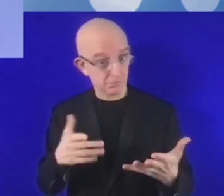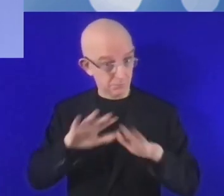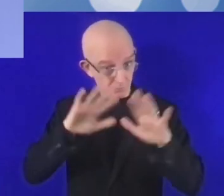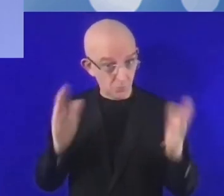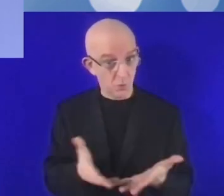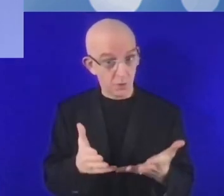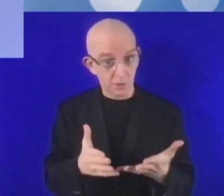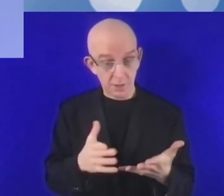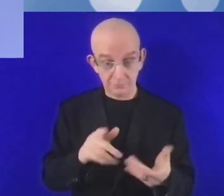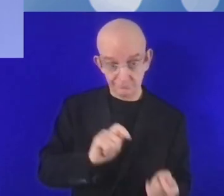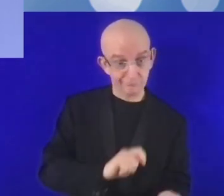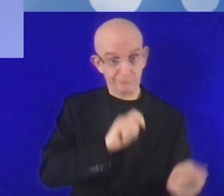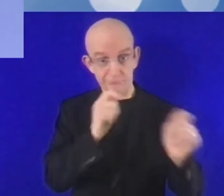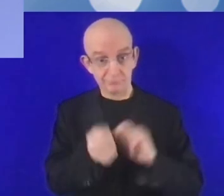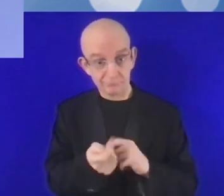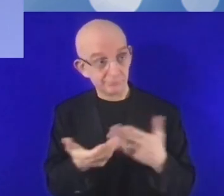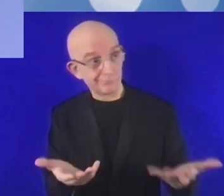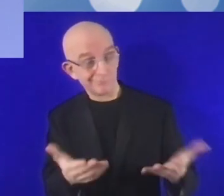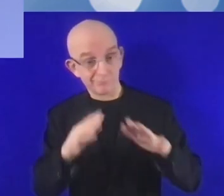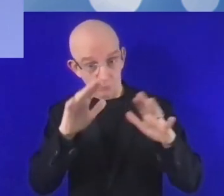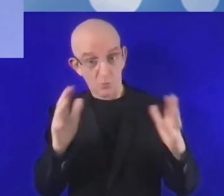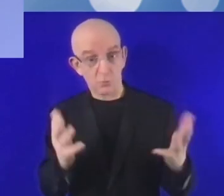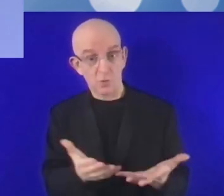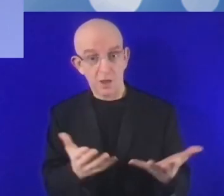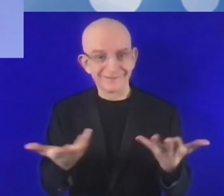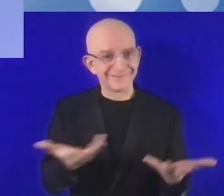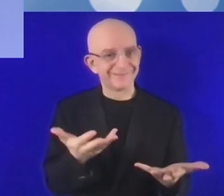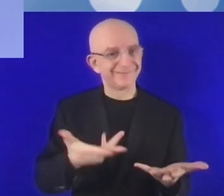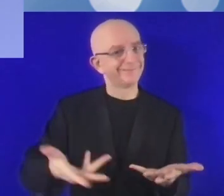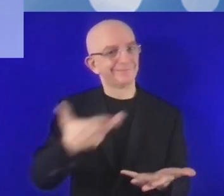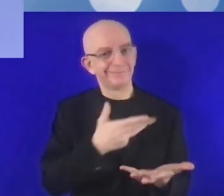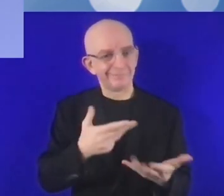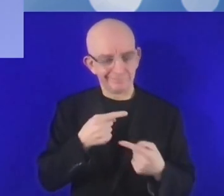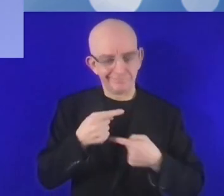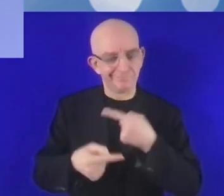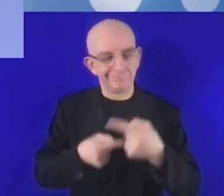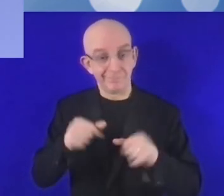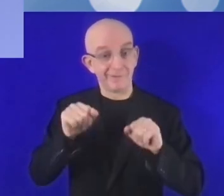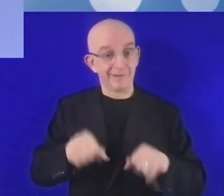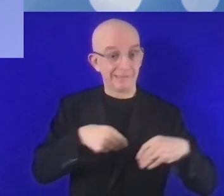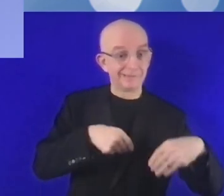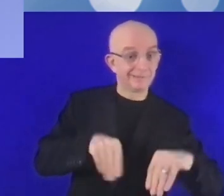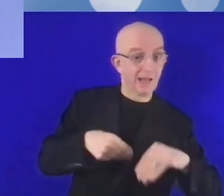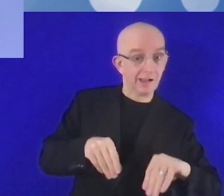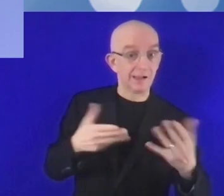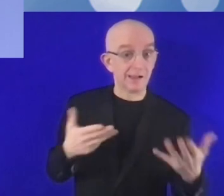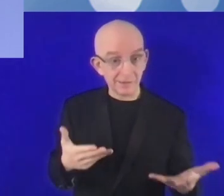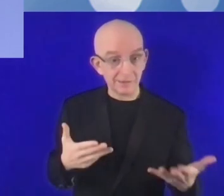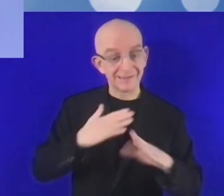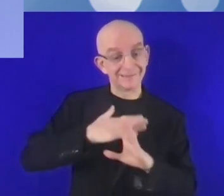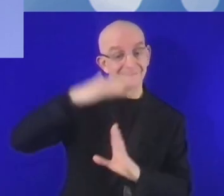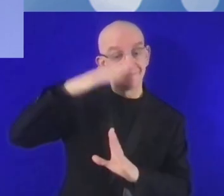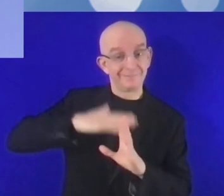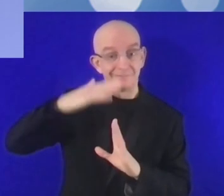还不是非常重要的被人类利用，尤其在现在的变革当中我们所面临的。